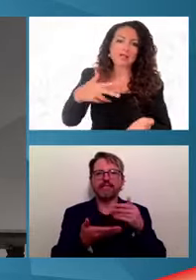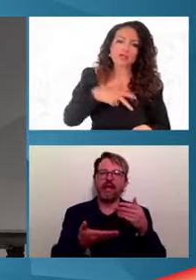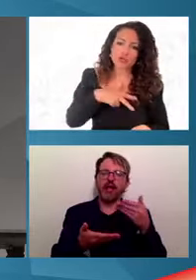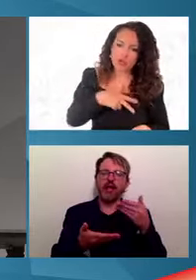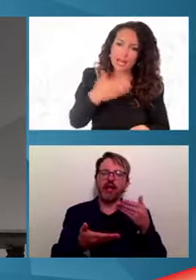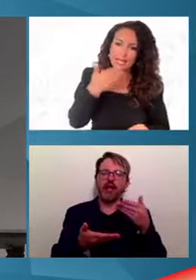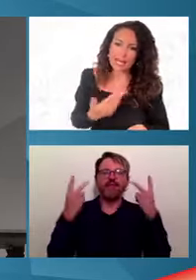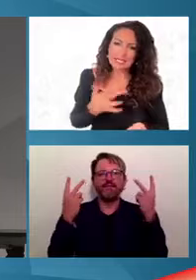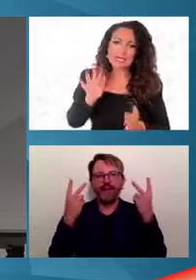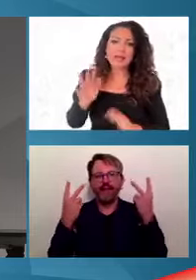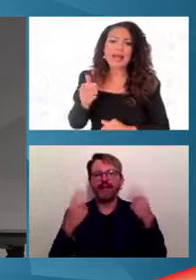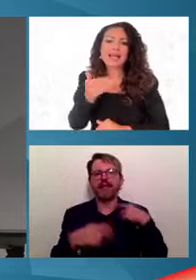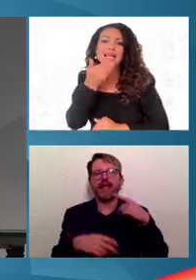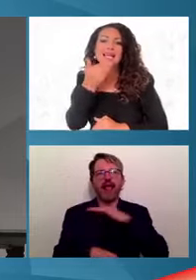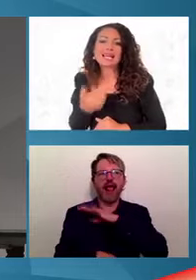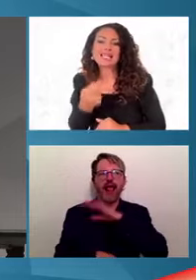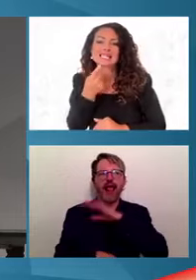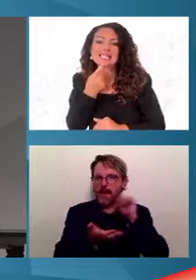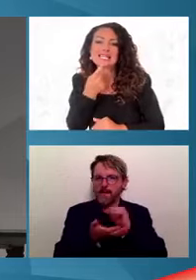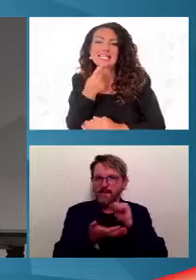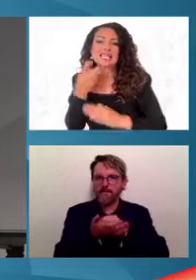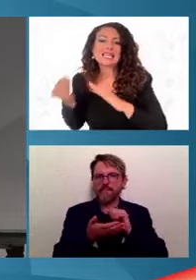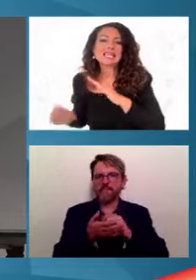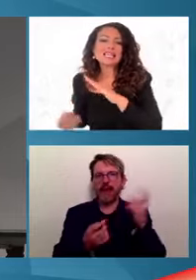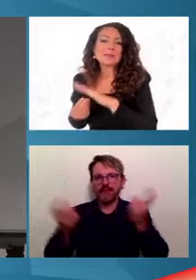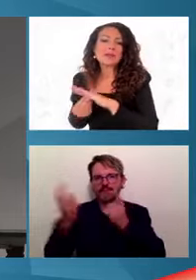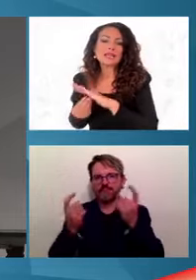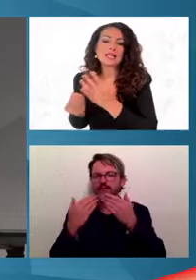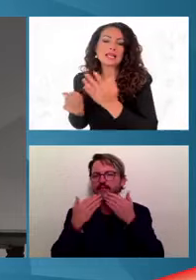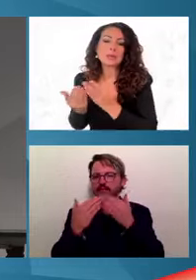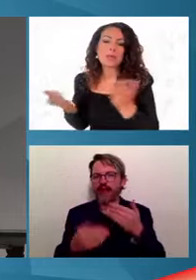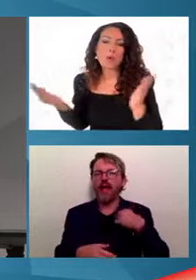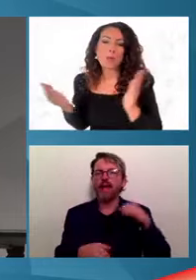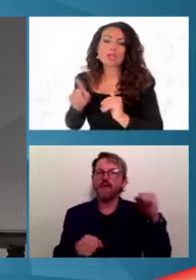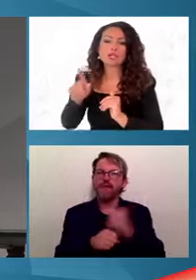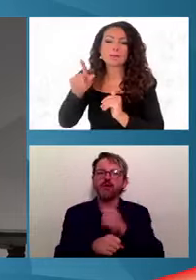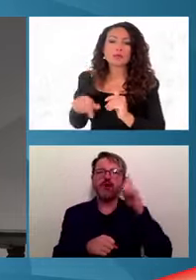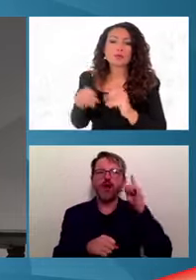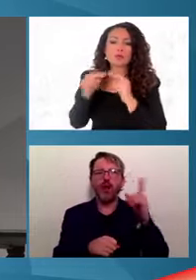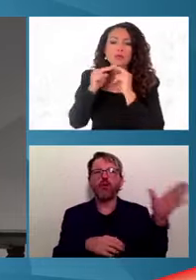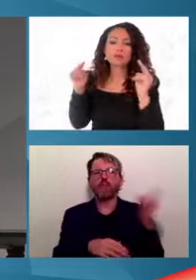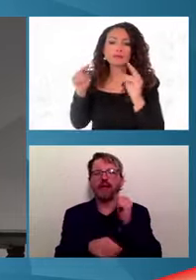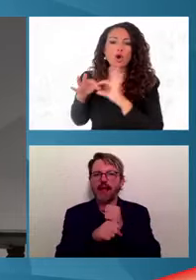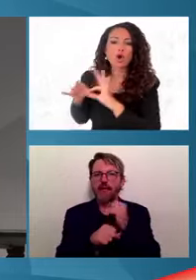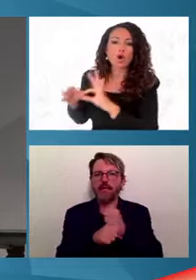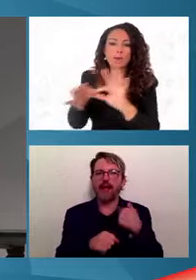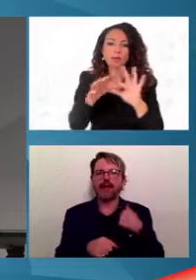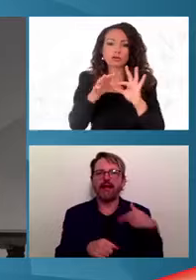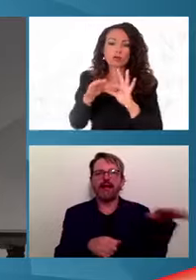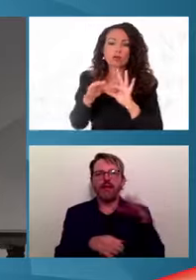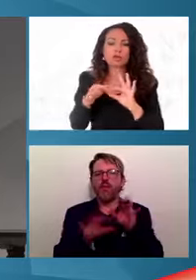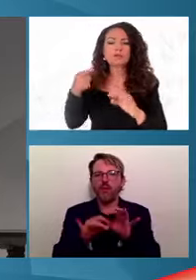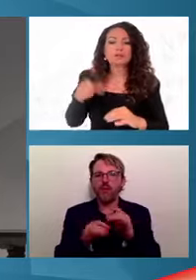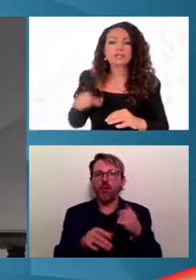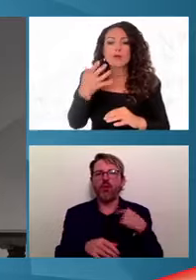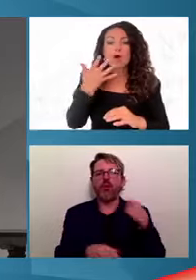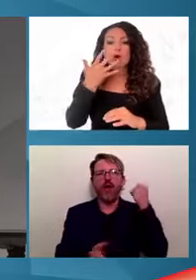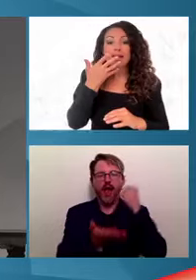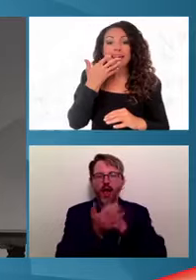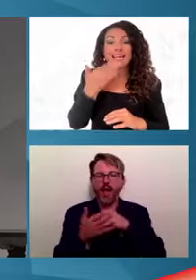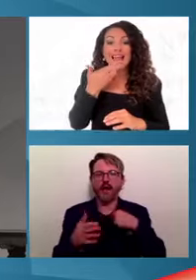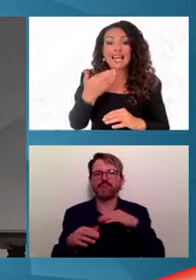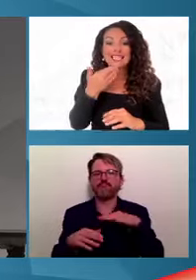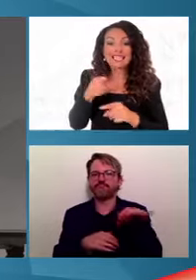lo voglio dire ai dipendenti pubblici, ai collaboratori della provincia, perché grazie a loro abbiamo costruito tanto. Si parla di pandemia, si parla di